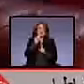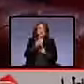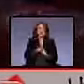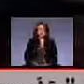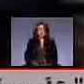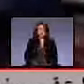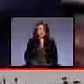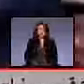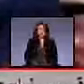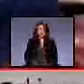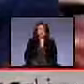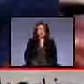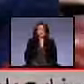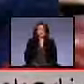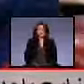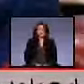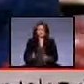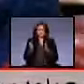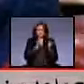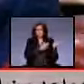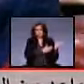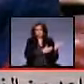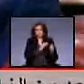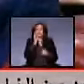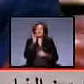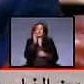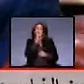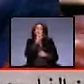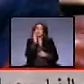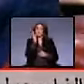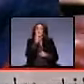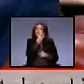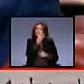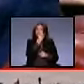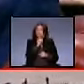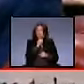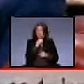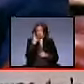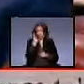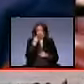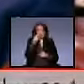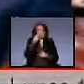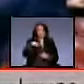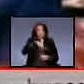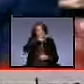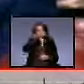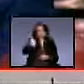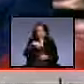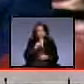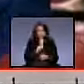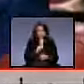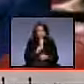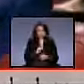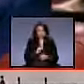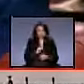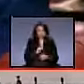فكرة الظلم طبعا. لو عملنا بكرة قررنا أنا وأنت نعمل فيلم واحد من الناس بارت 2، احكي لي كده ممكن يعني يبدا احداثه